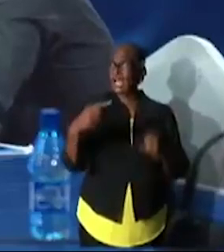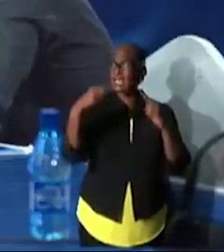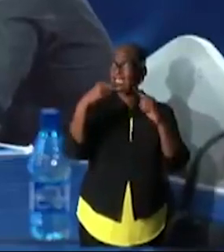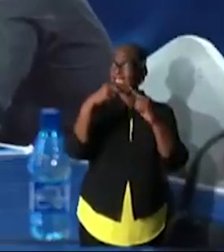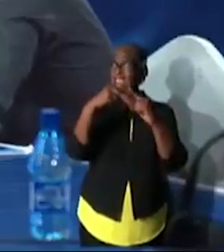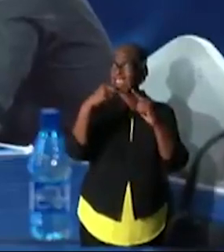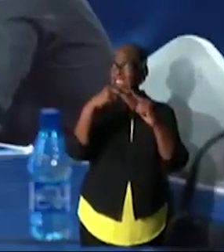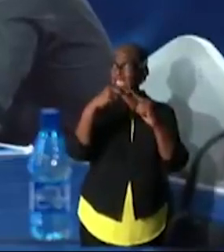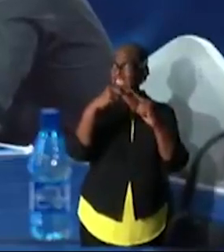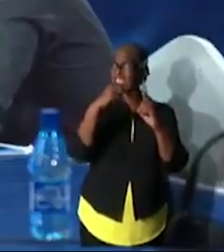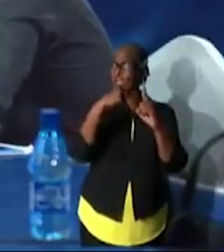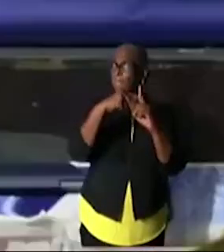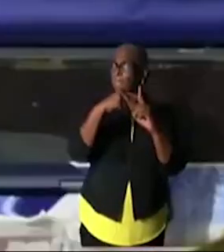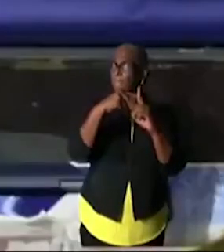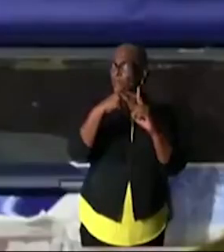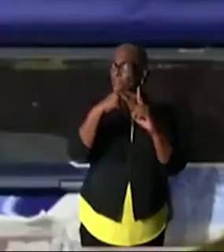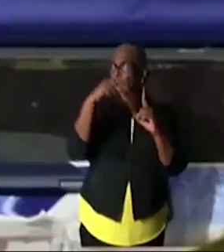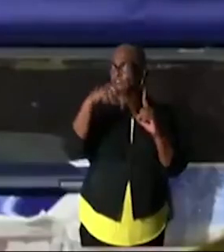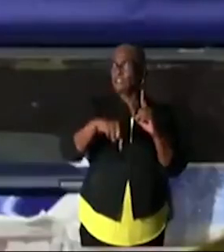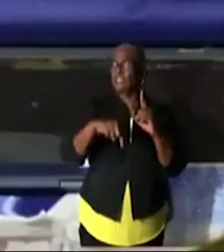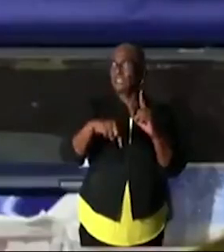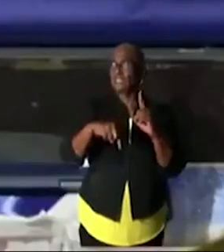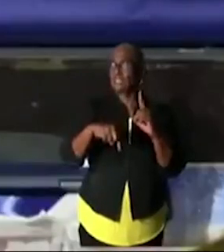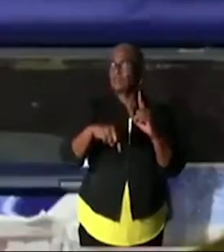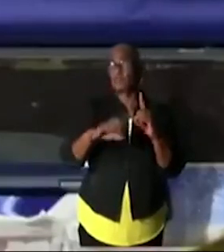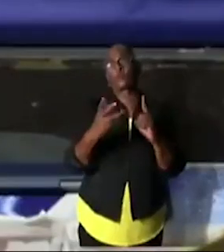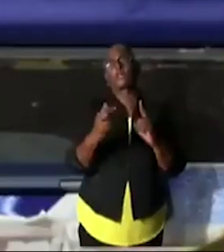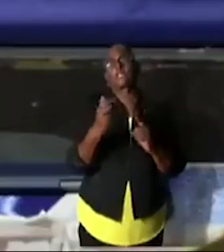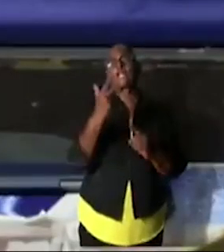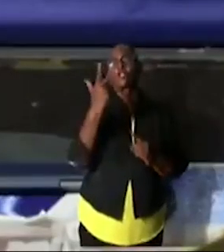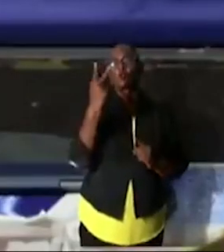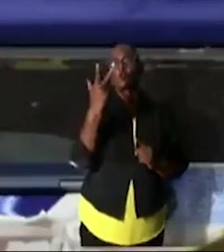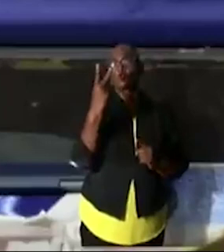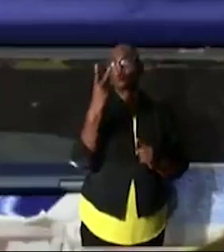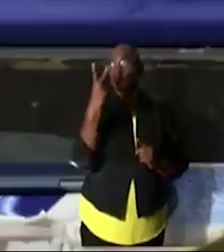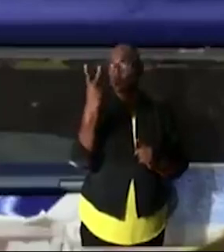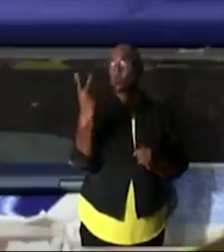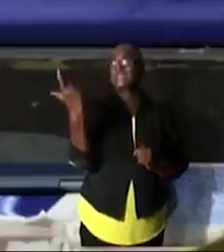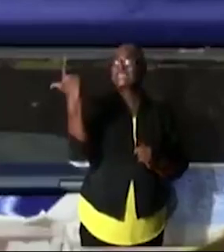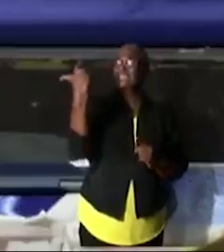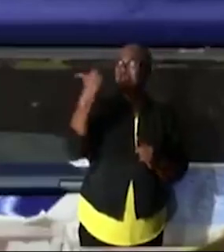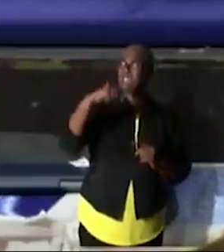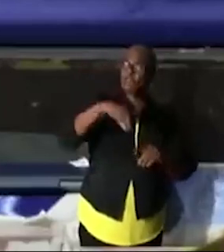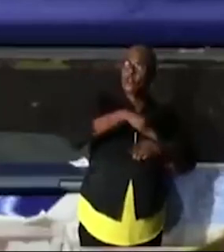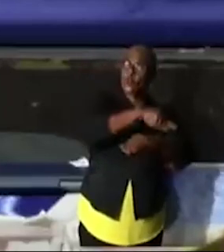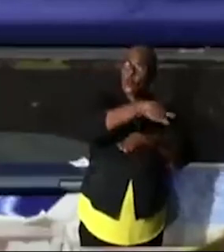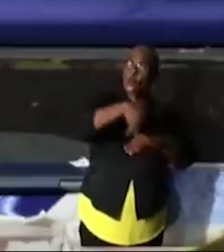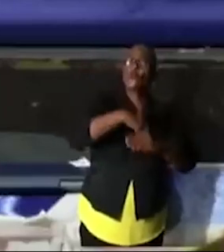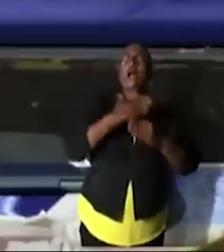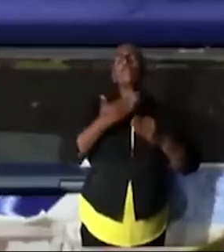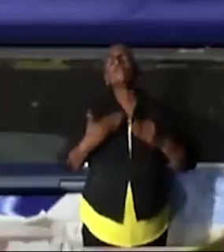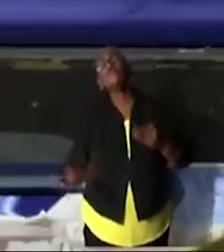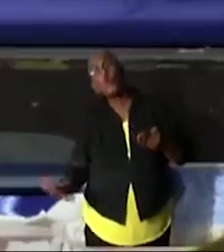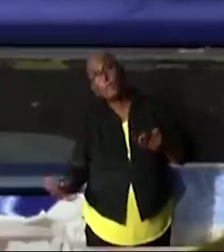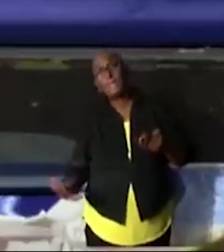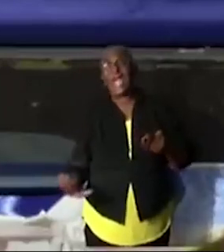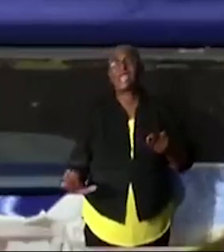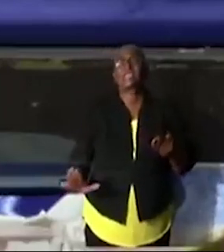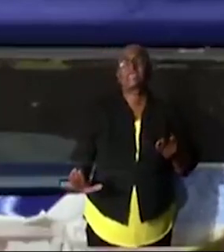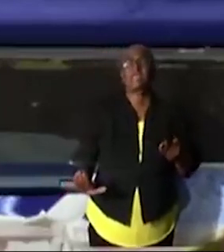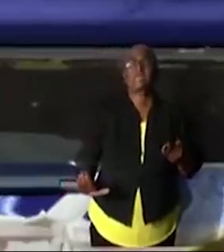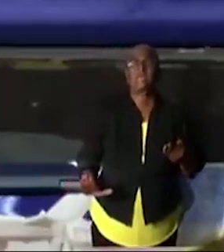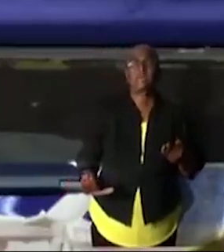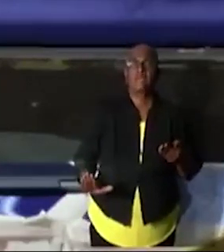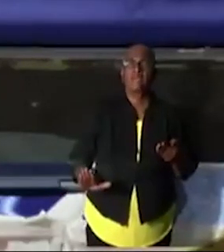is dan positief getest in Suriname, maar het was na 72 uur. En daarom zeggen we tot maximaal 72 uur. En het is niet